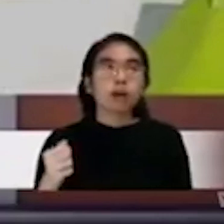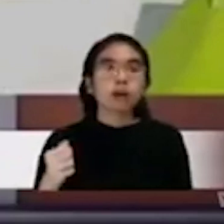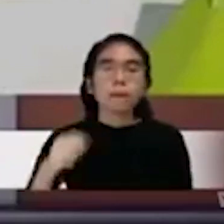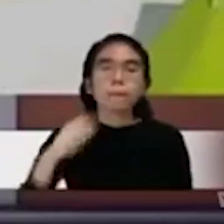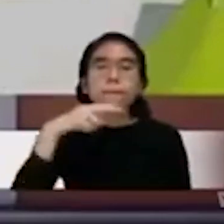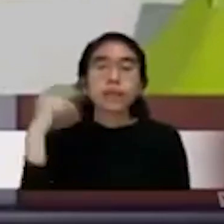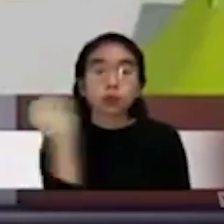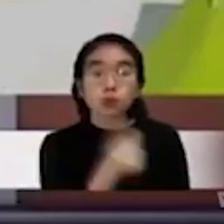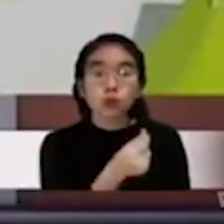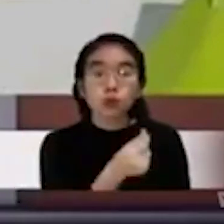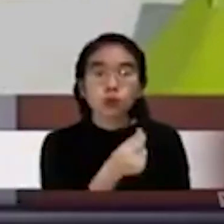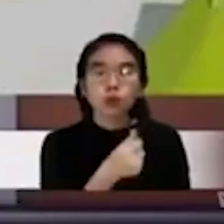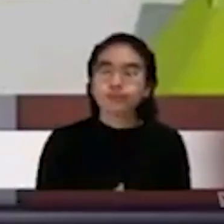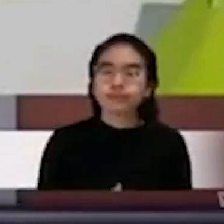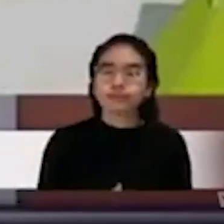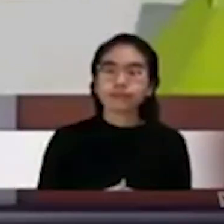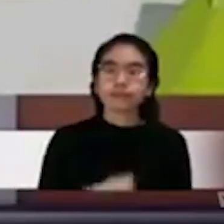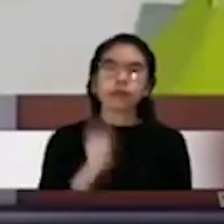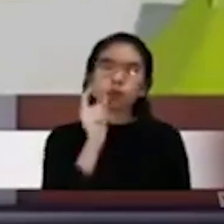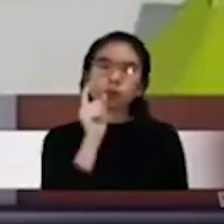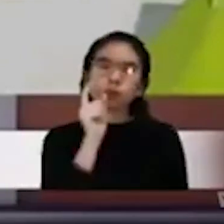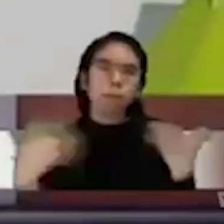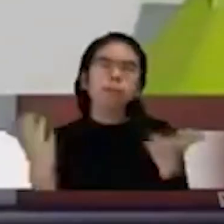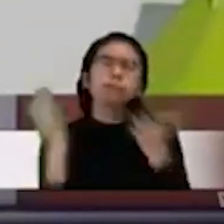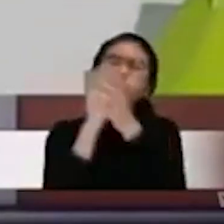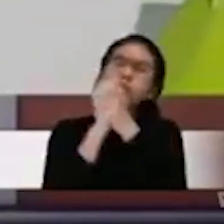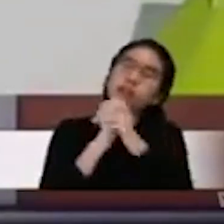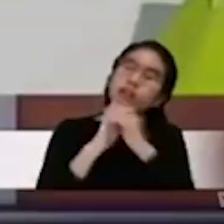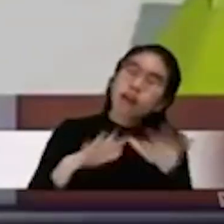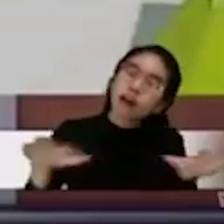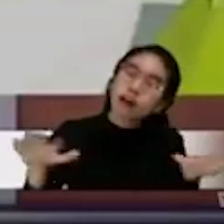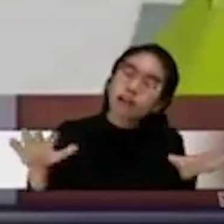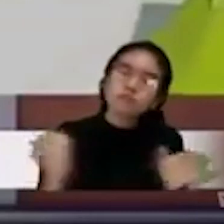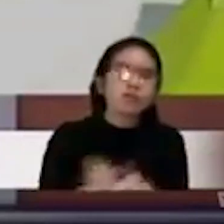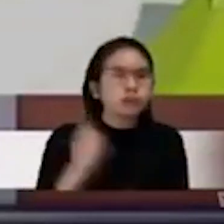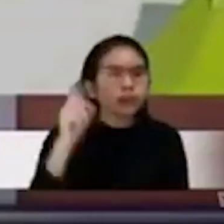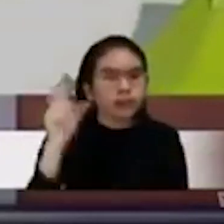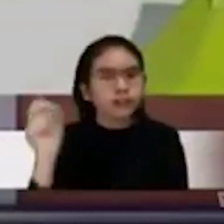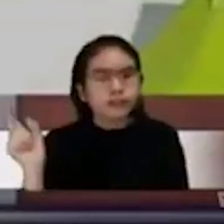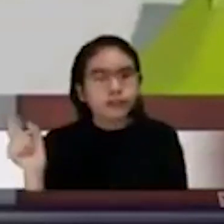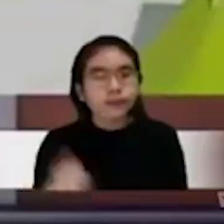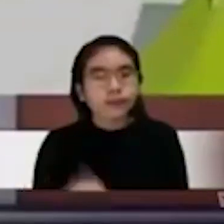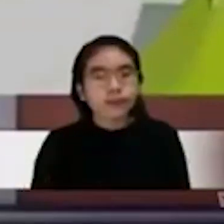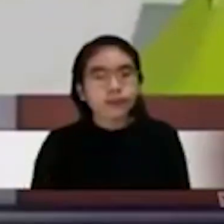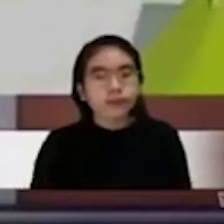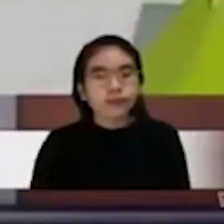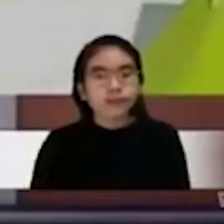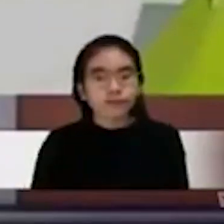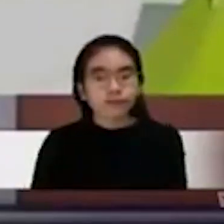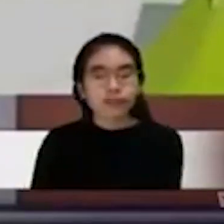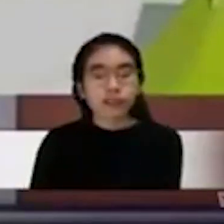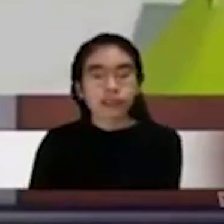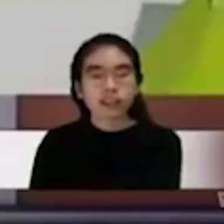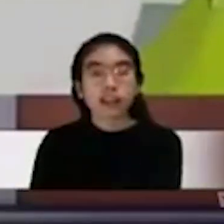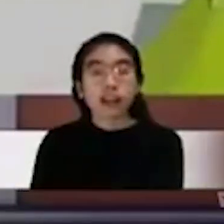diinginkan. Misalnya, efek cahaya bisa menciptakan kesan lebih luas pada sebuah ruangan